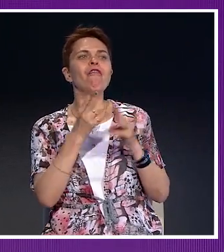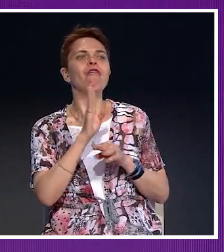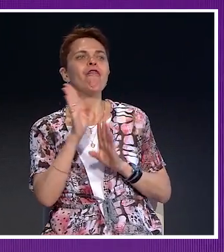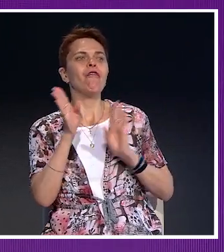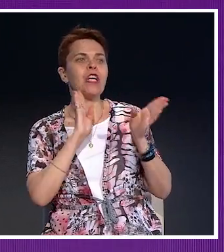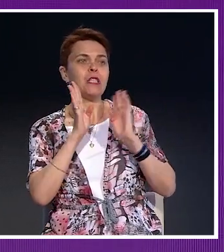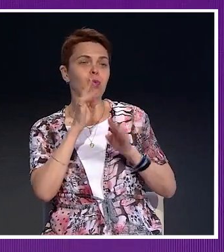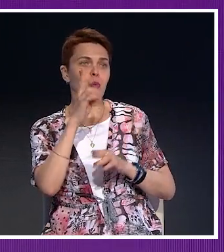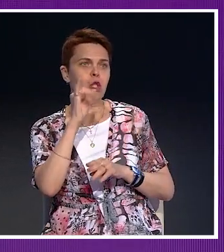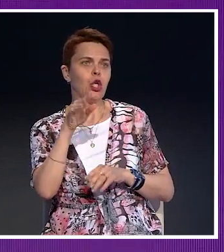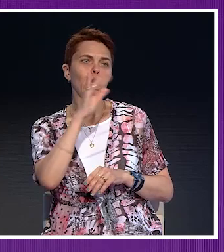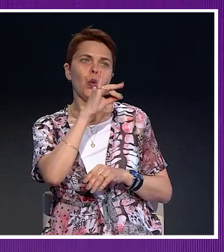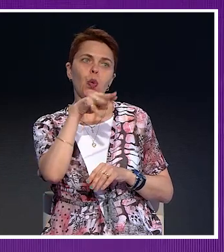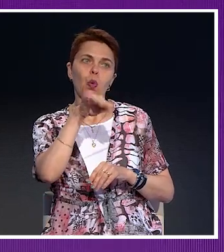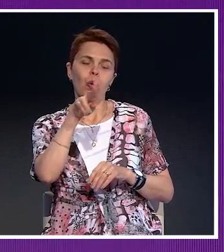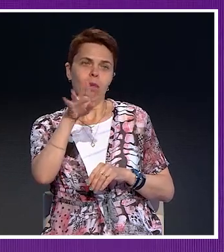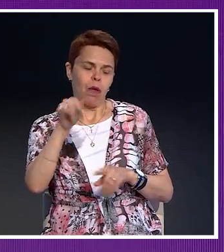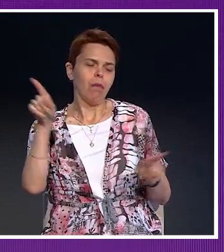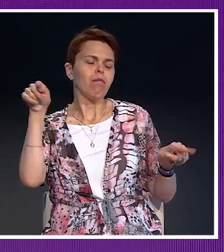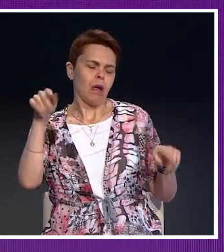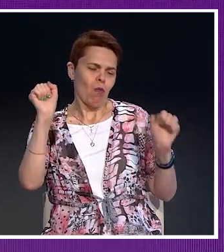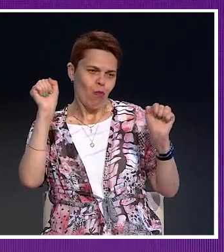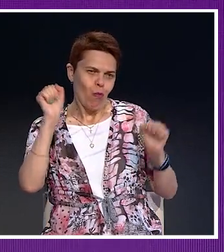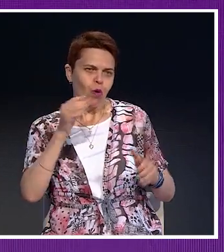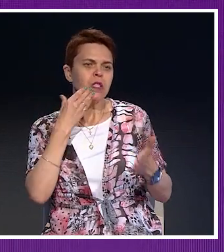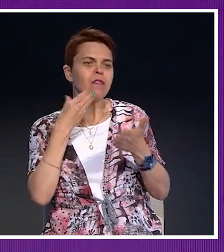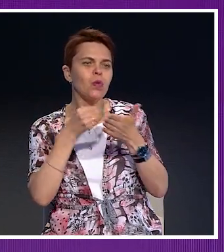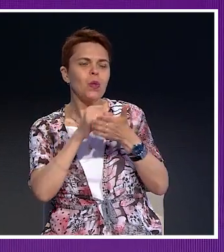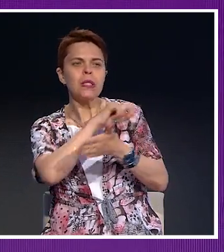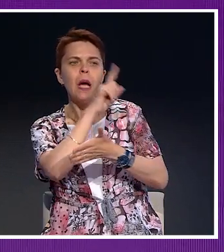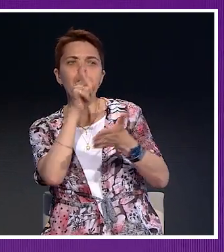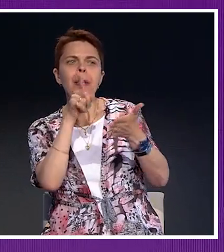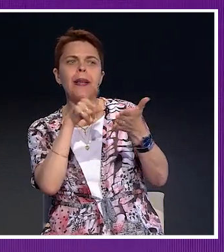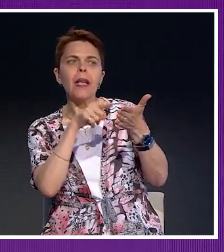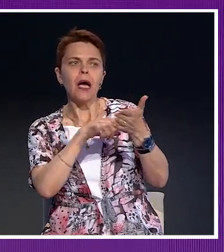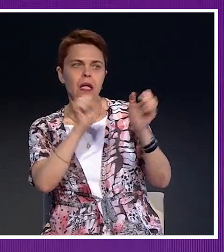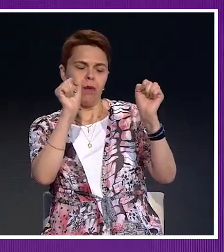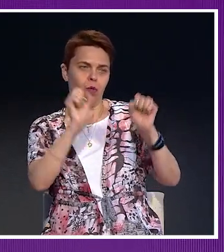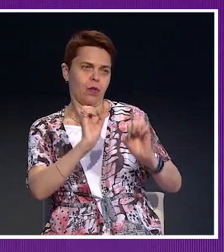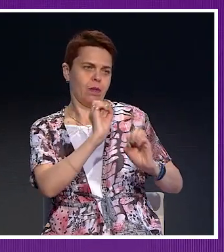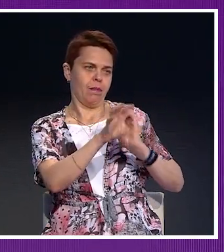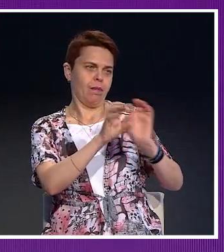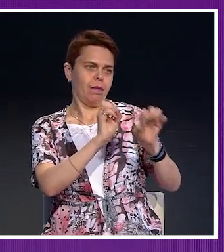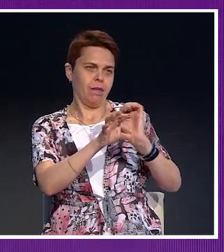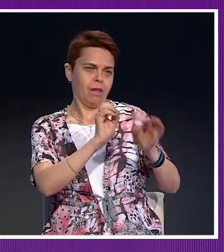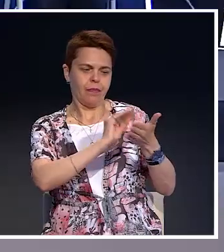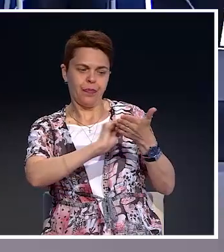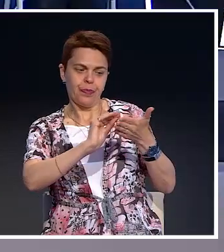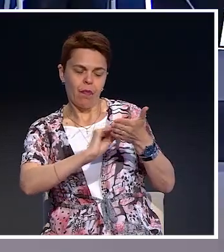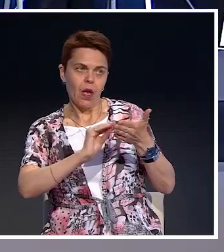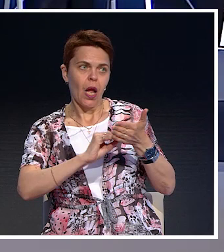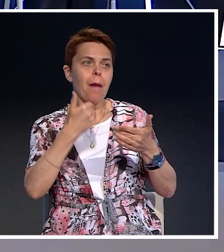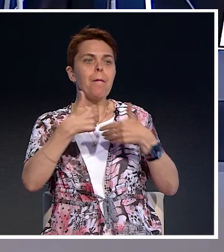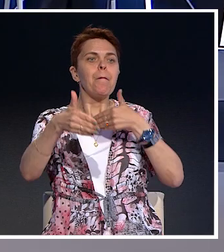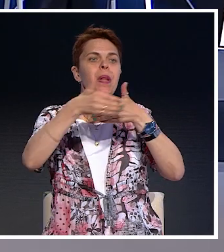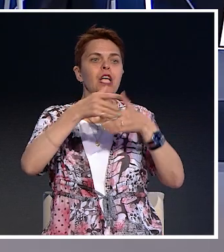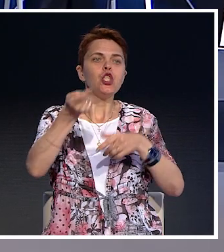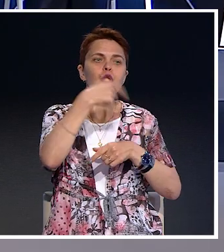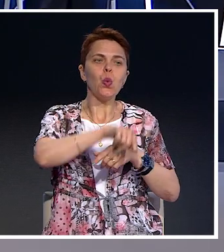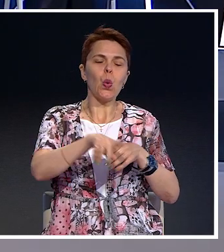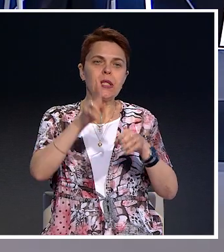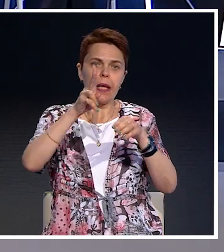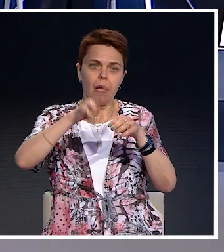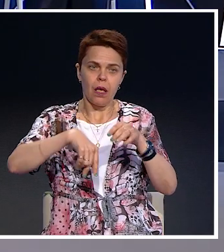Фейсбуці чи Ютубі, ви теж можете формулювати свої запитання до сьогоднішніх панелістів. Ці запитання ближче до